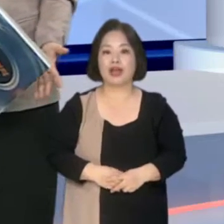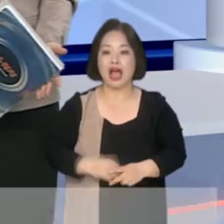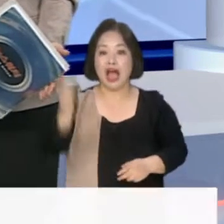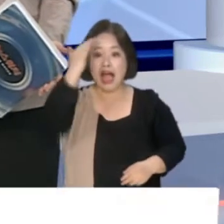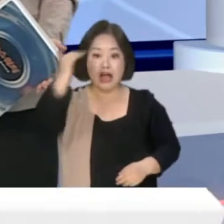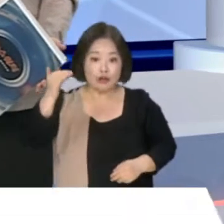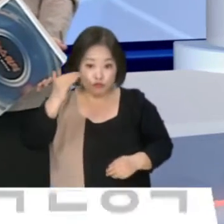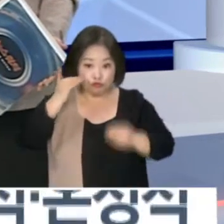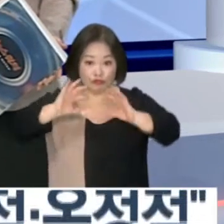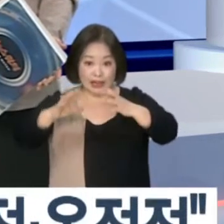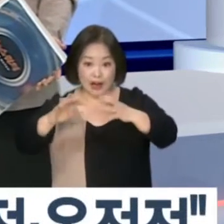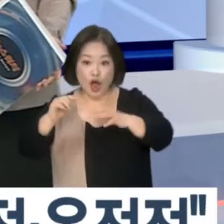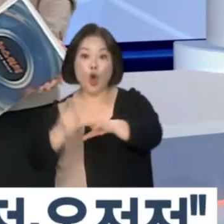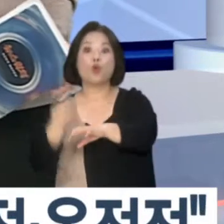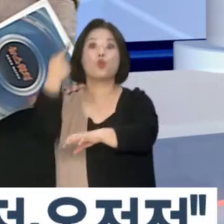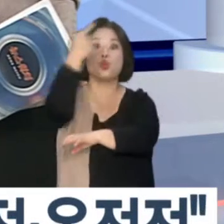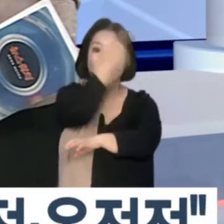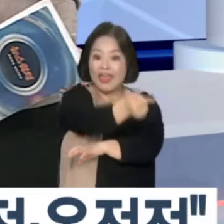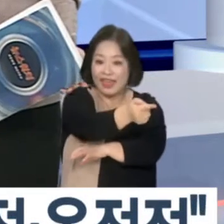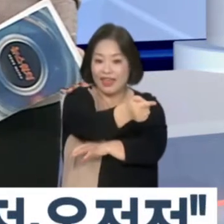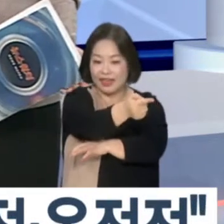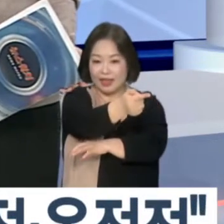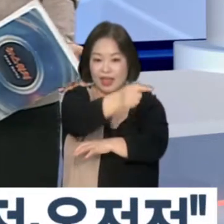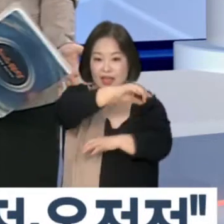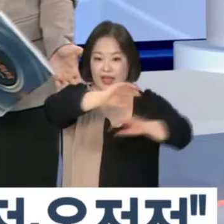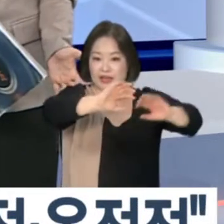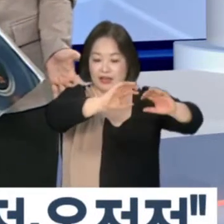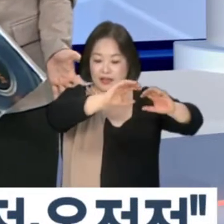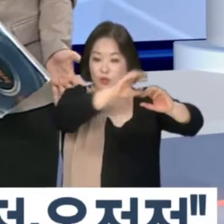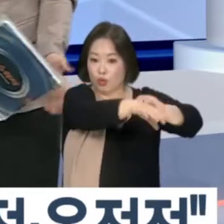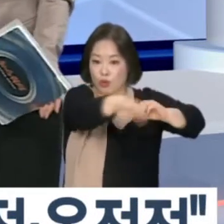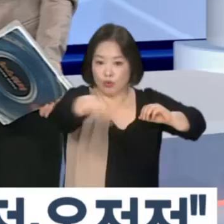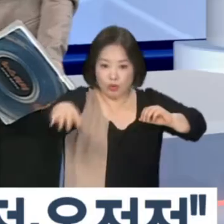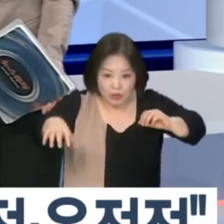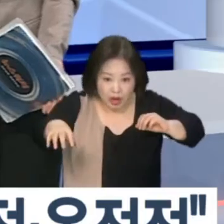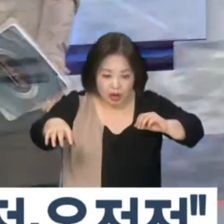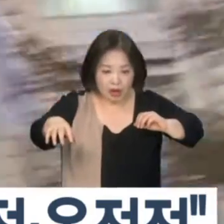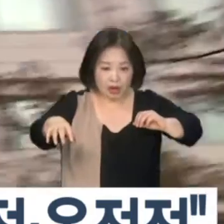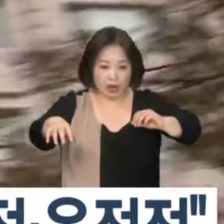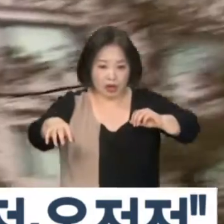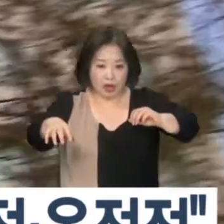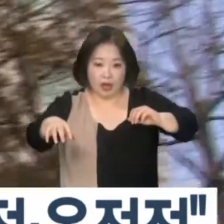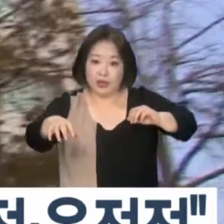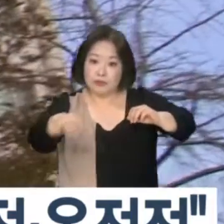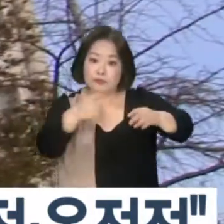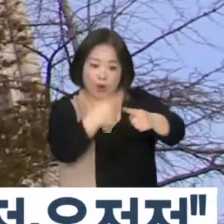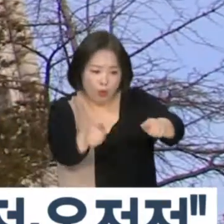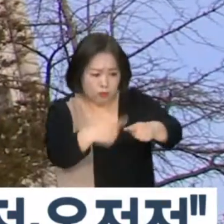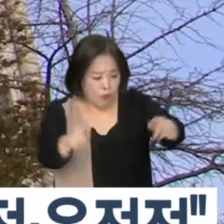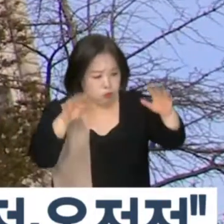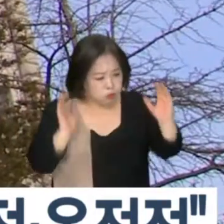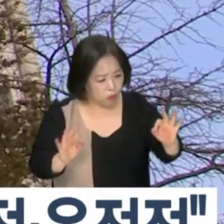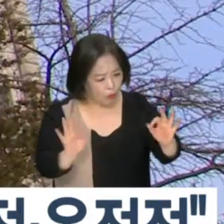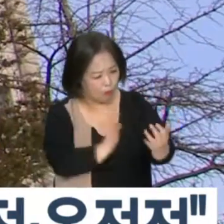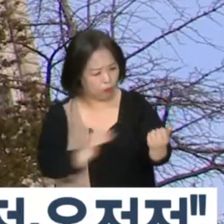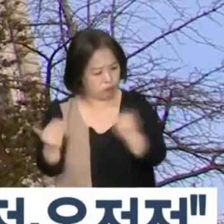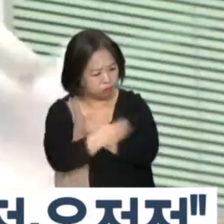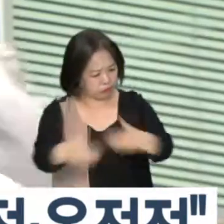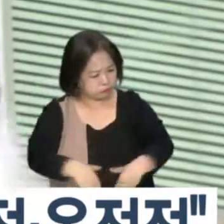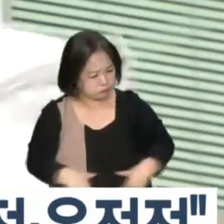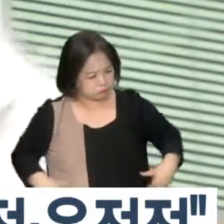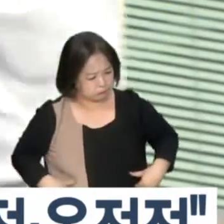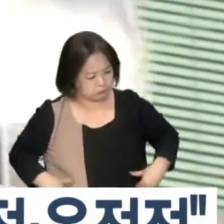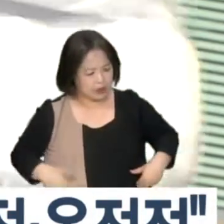재외 공관 주재관의 업무 성과 편차가 큰데도 평가는 관대하게 이루어지고 있다는 감사원의 감사